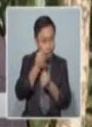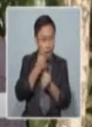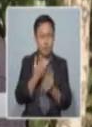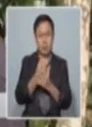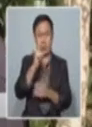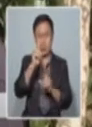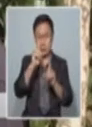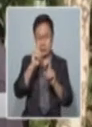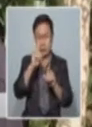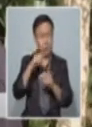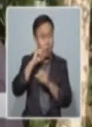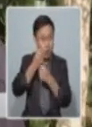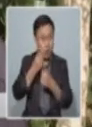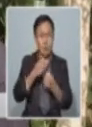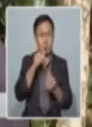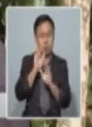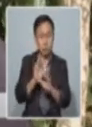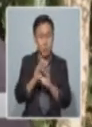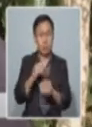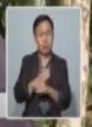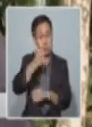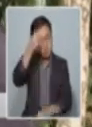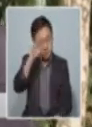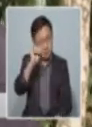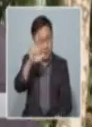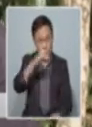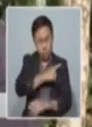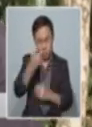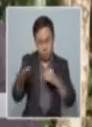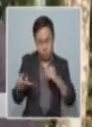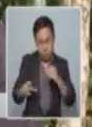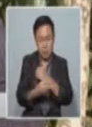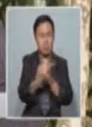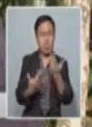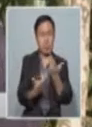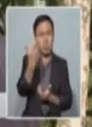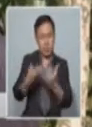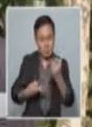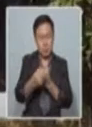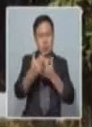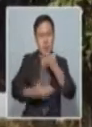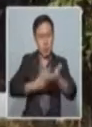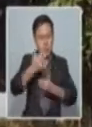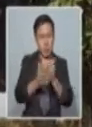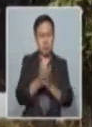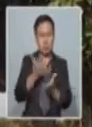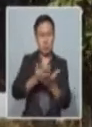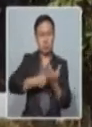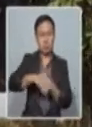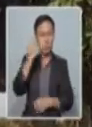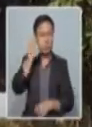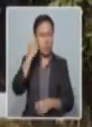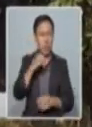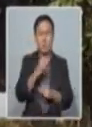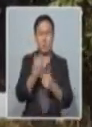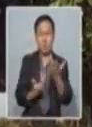ในเปียนี่ก็ประมาณ45วันถึง50วันได้ตัดครั้งหนึ่งครับ เลอะฮะ ปีหนึ่งจะตัดอยู่5ถึง6ครั้ง โอ้อันนี้รายได้แบบมีตลอดปี